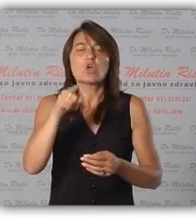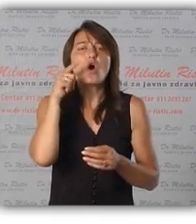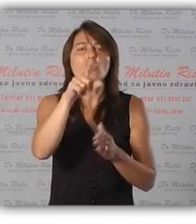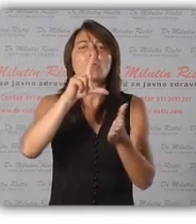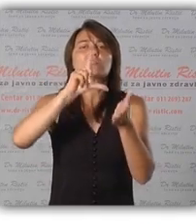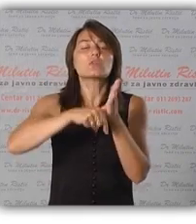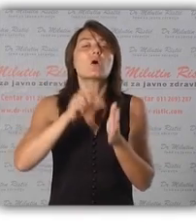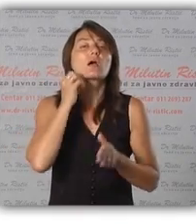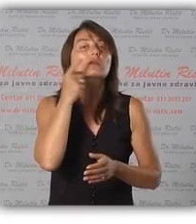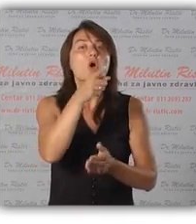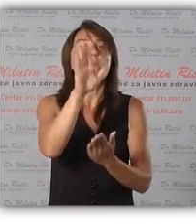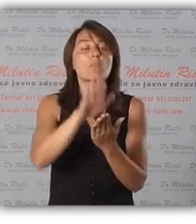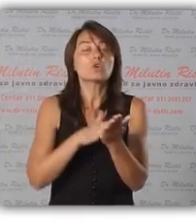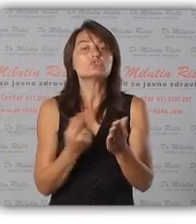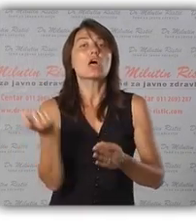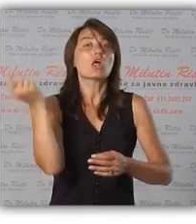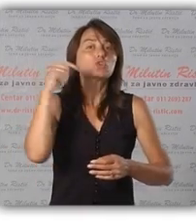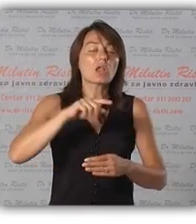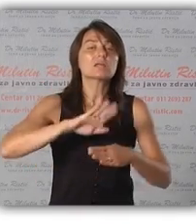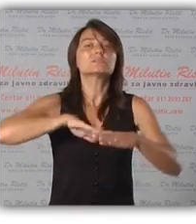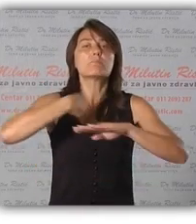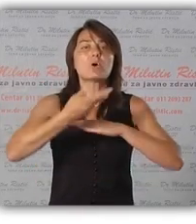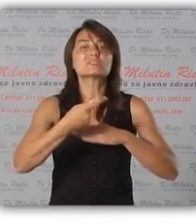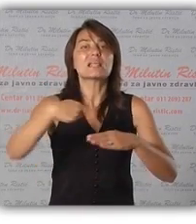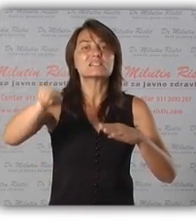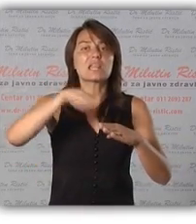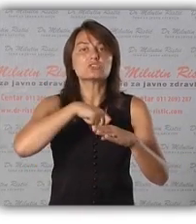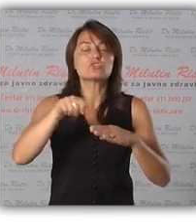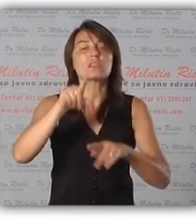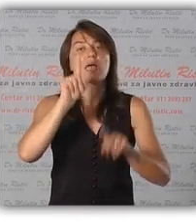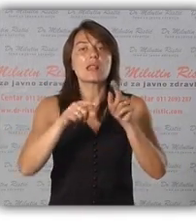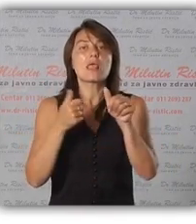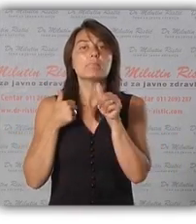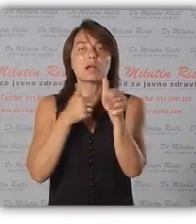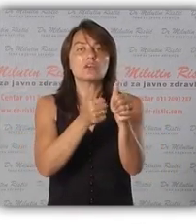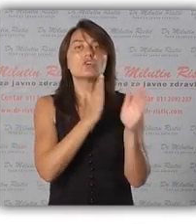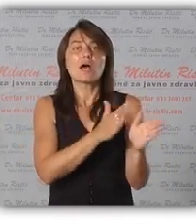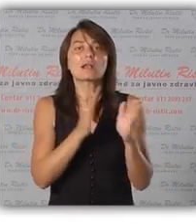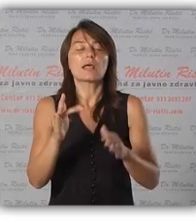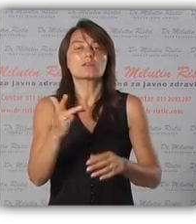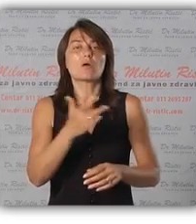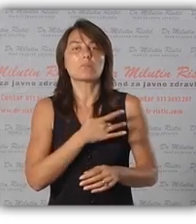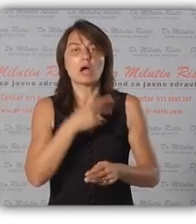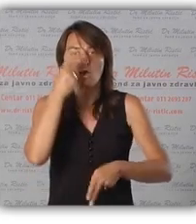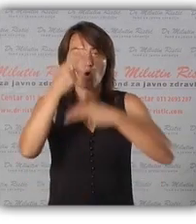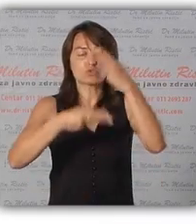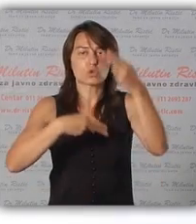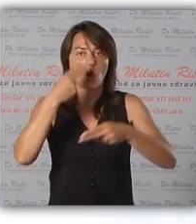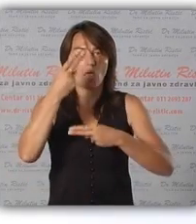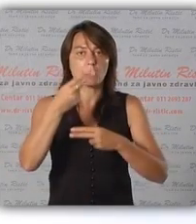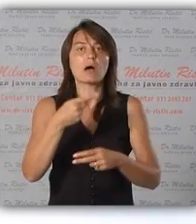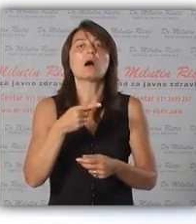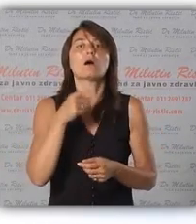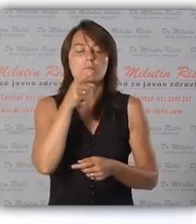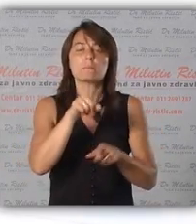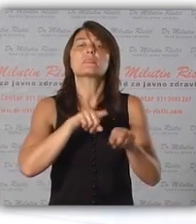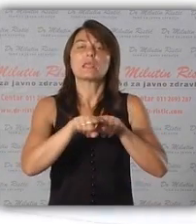do onog trenutka kada on počne da dolazi posle izlečenja ili praćenja u redovnim kardiološkim